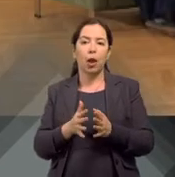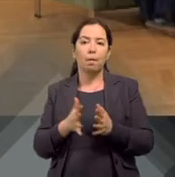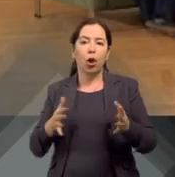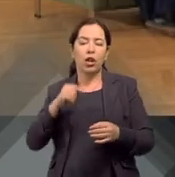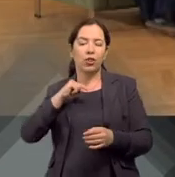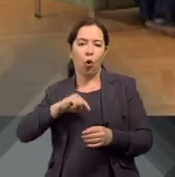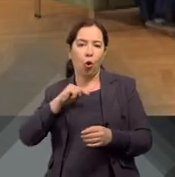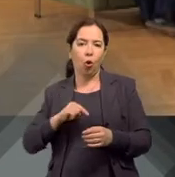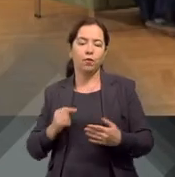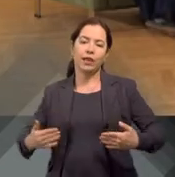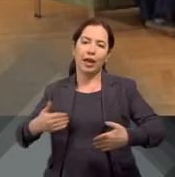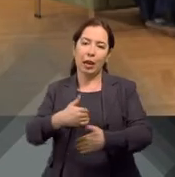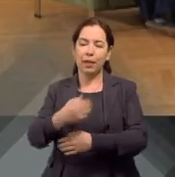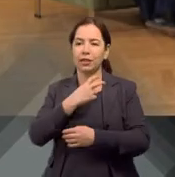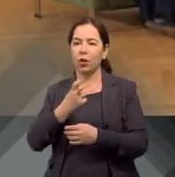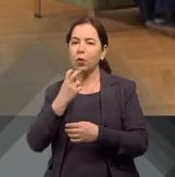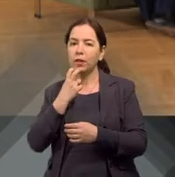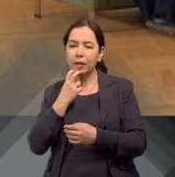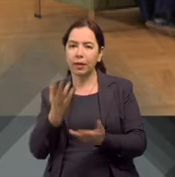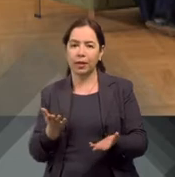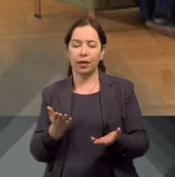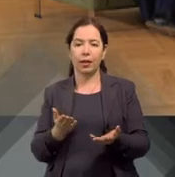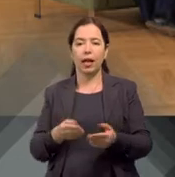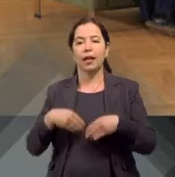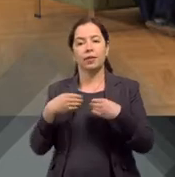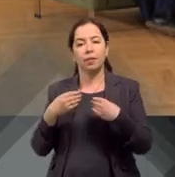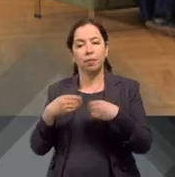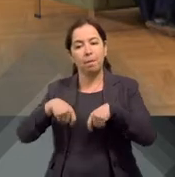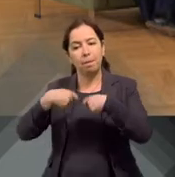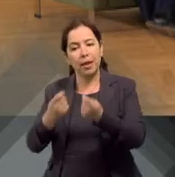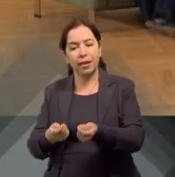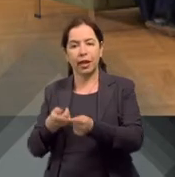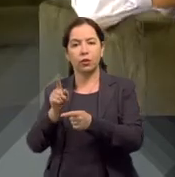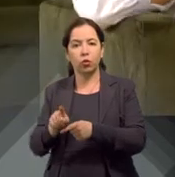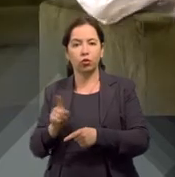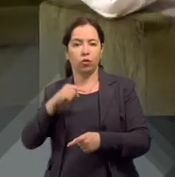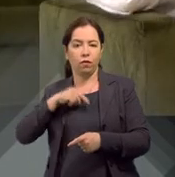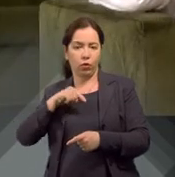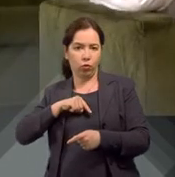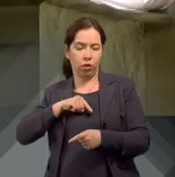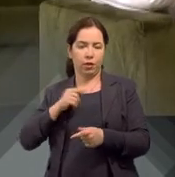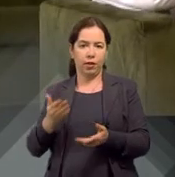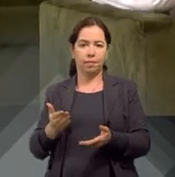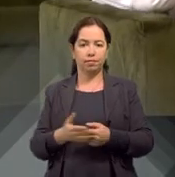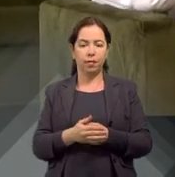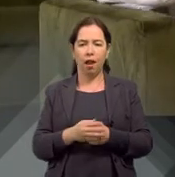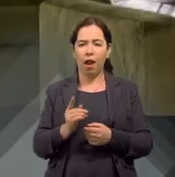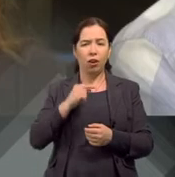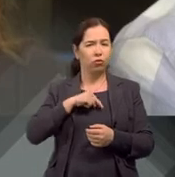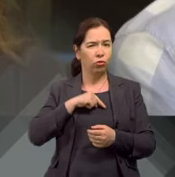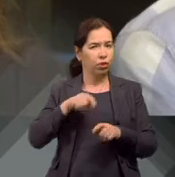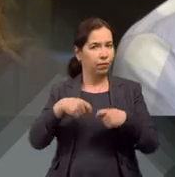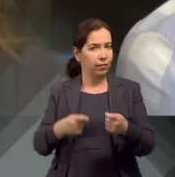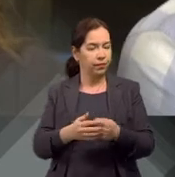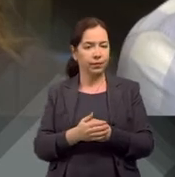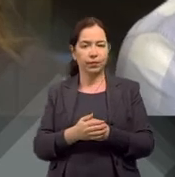духовное, объятие или улыбка в нужный момент, то есть дать что-то, передать что-то внутреннее. Вот осталось только понять, что внутреннее.